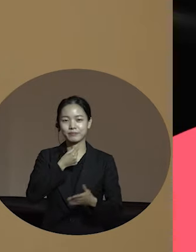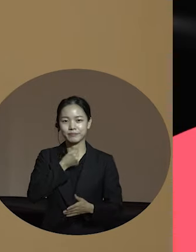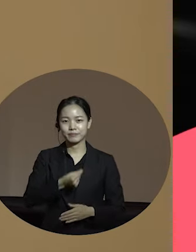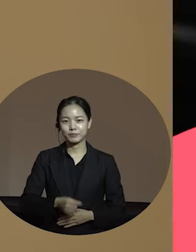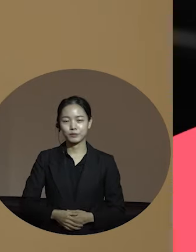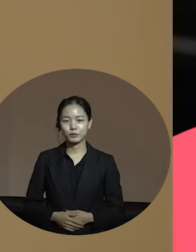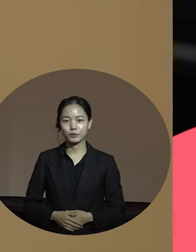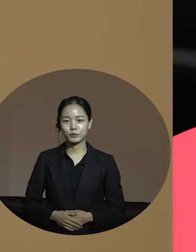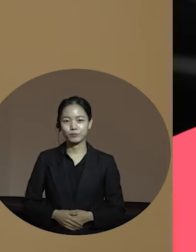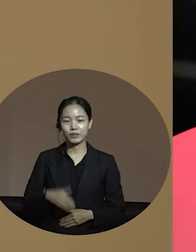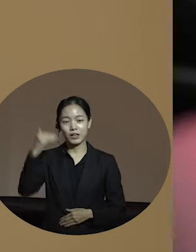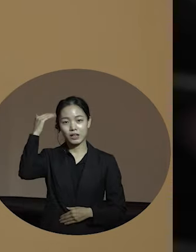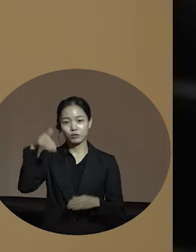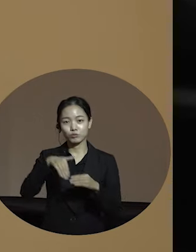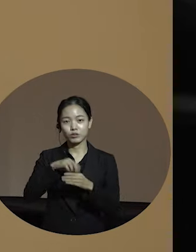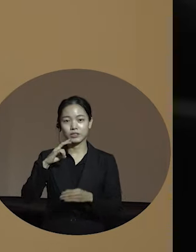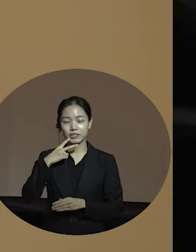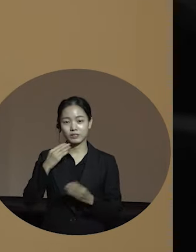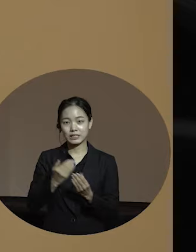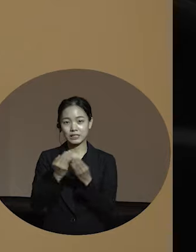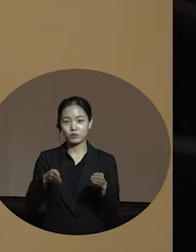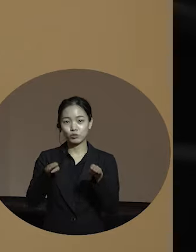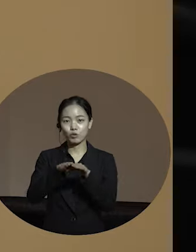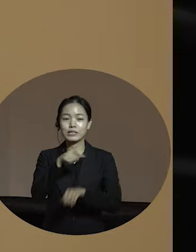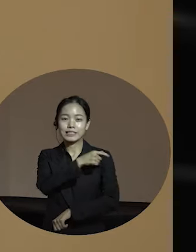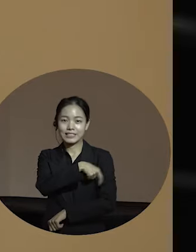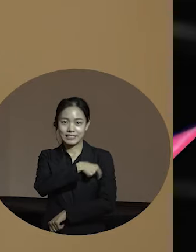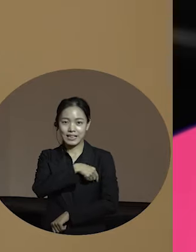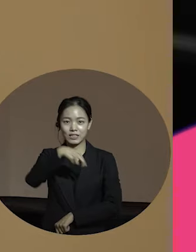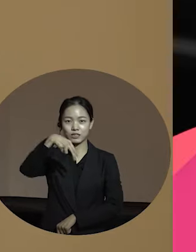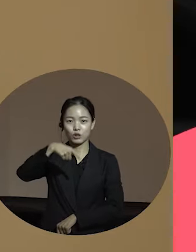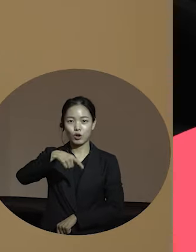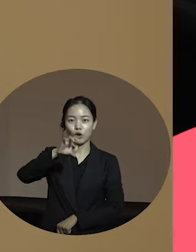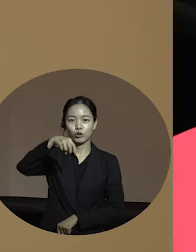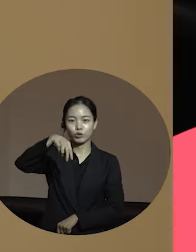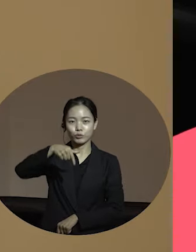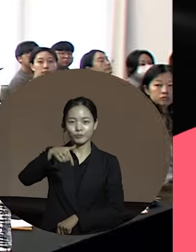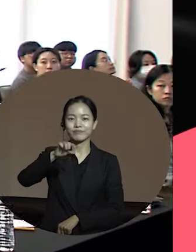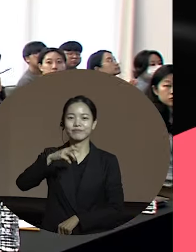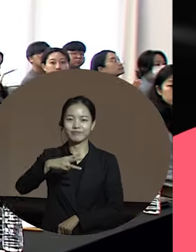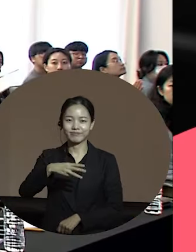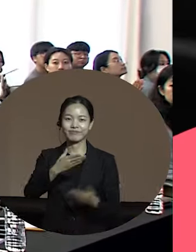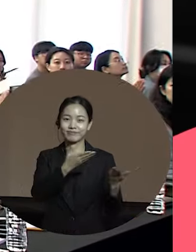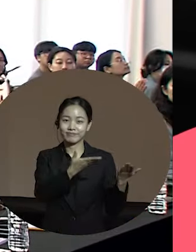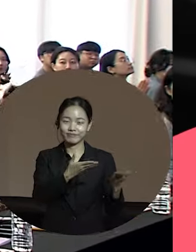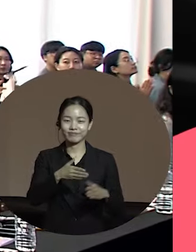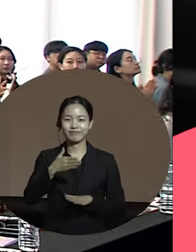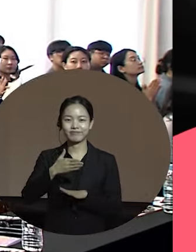한국문화예술교육진흥원 이사님으로 계신 서영길 이사님께서 참석해 주셨습니다. 감사합니다.